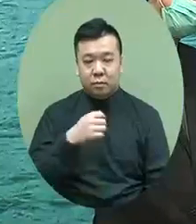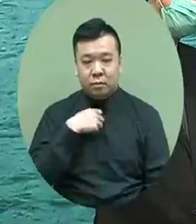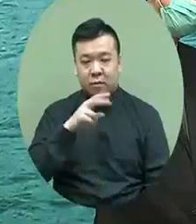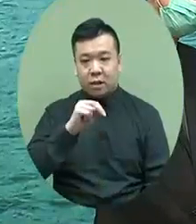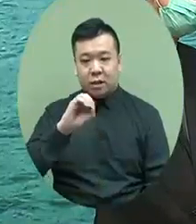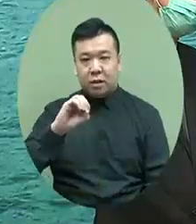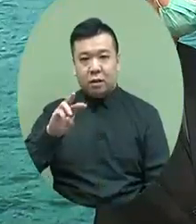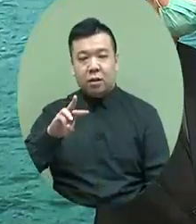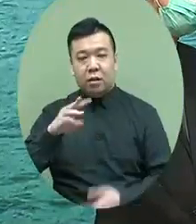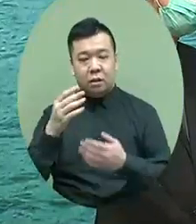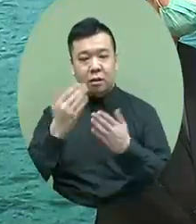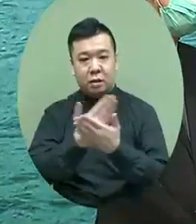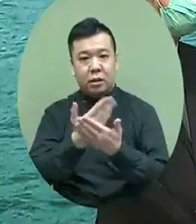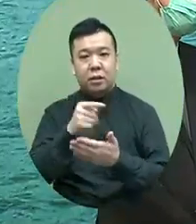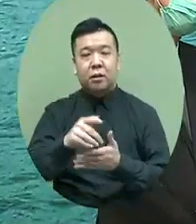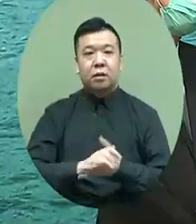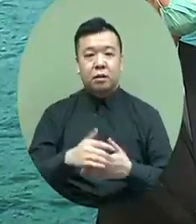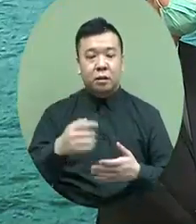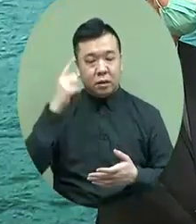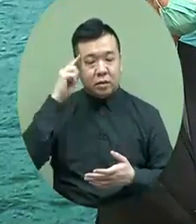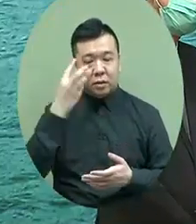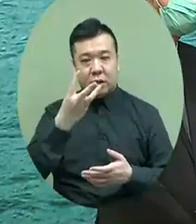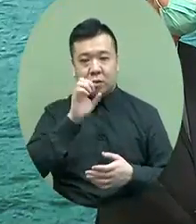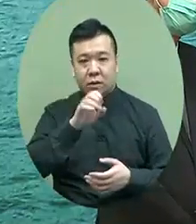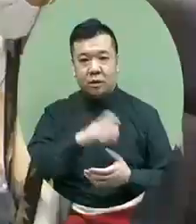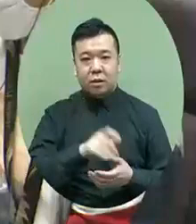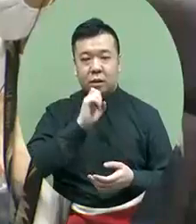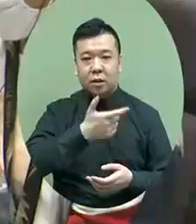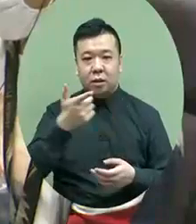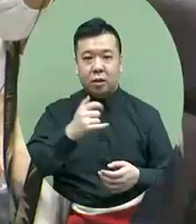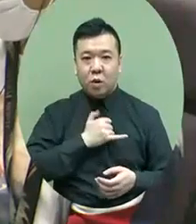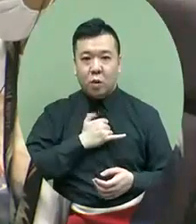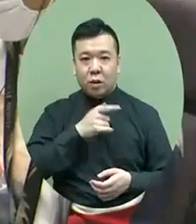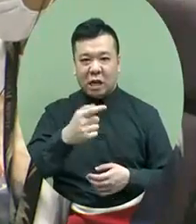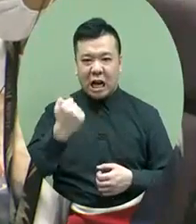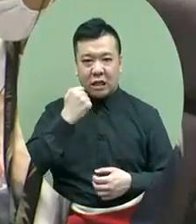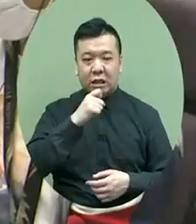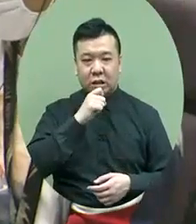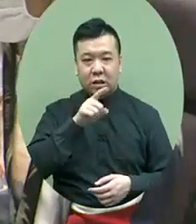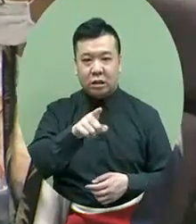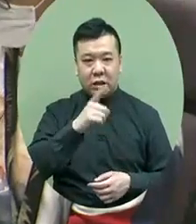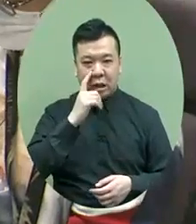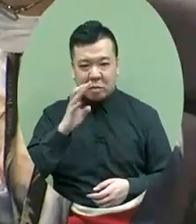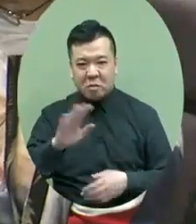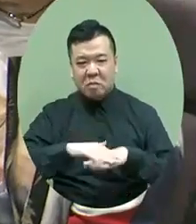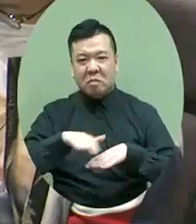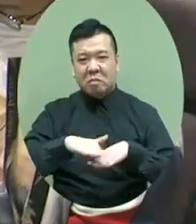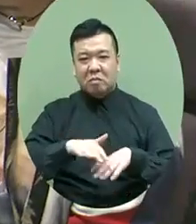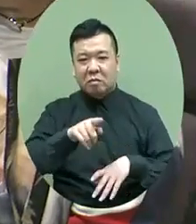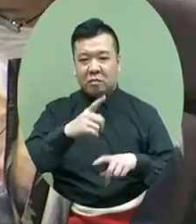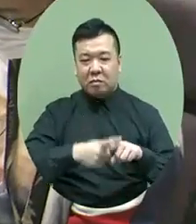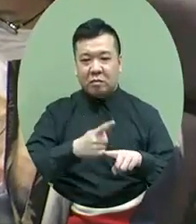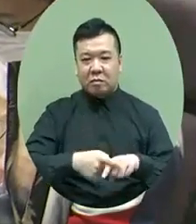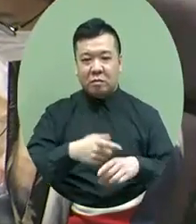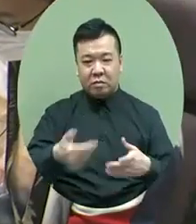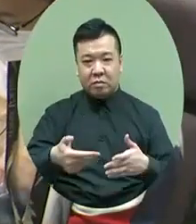係何副局你好啊 ，Now TV 嘅，咁有三個問題想問翻。首先第一個咧就係其實即係坊間好多人都質疑你嘅能力啦，包括你嘅英